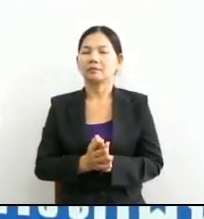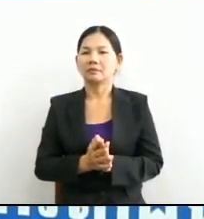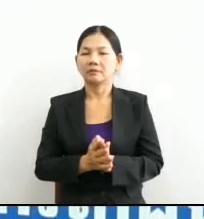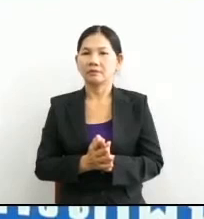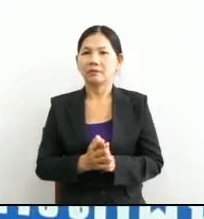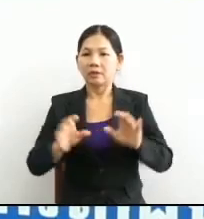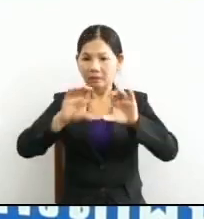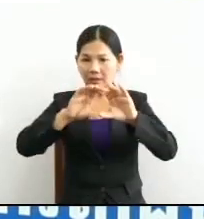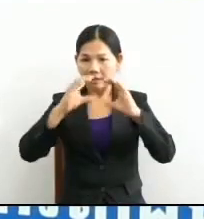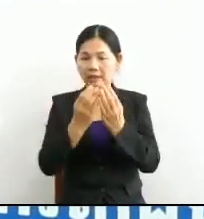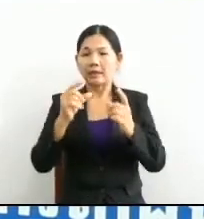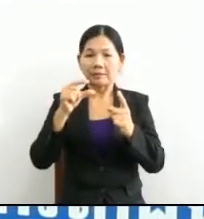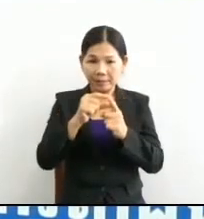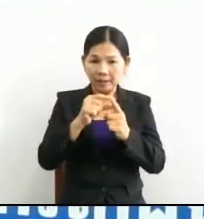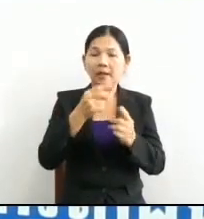Thế nạp bị chị.